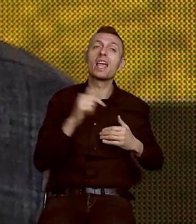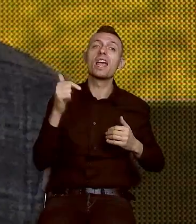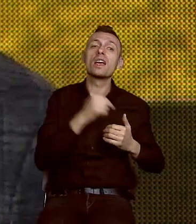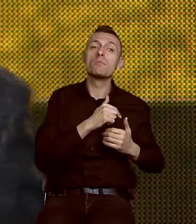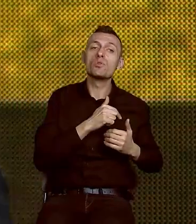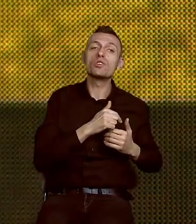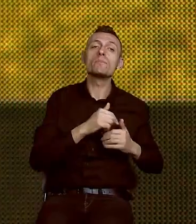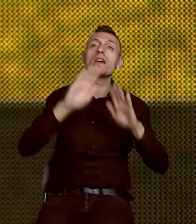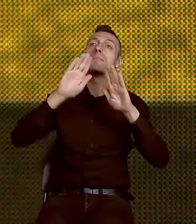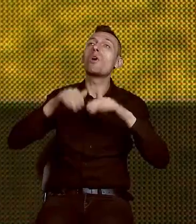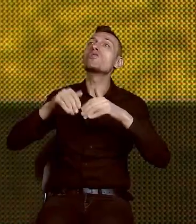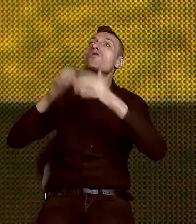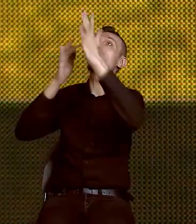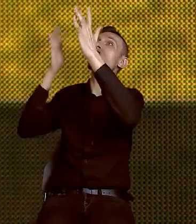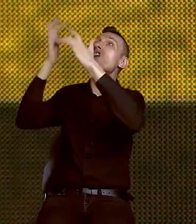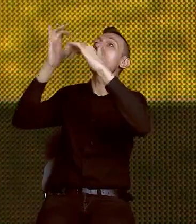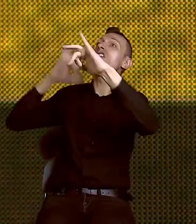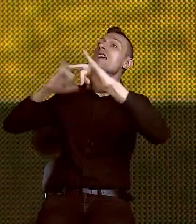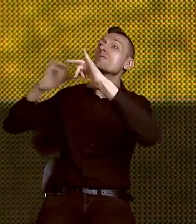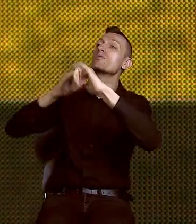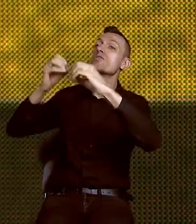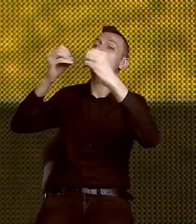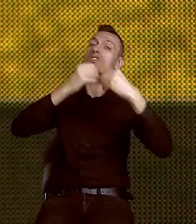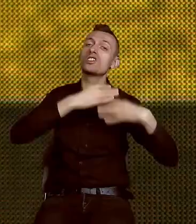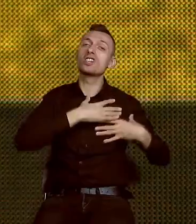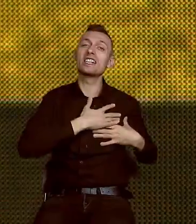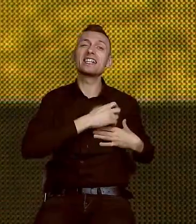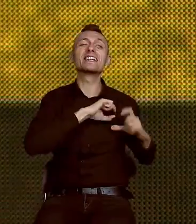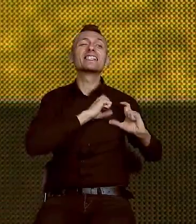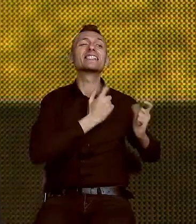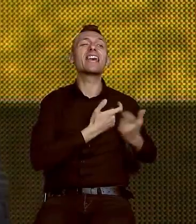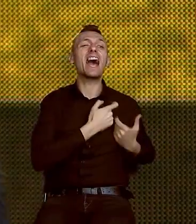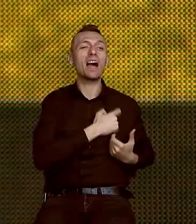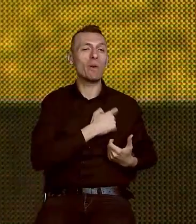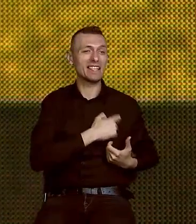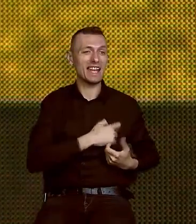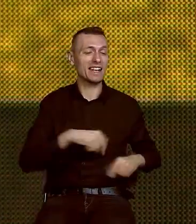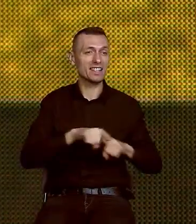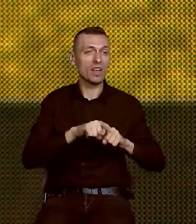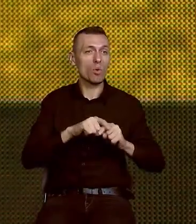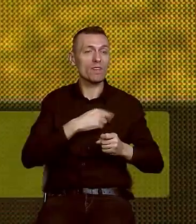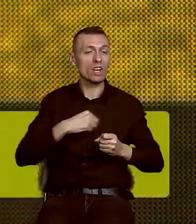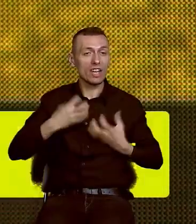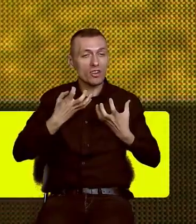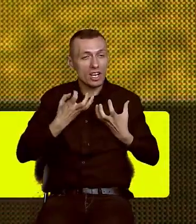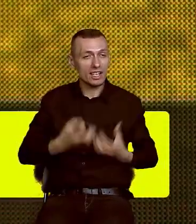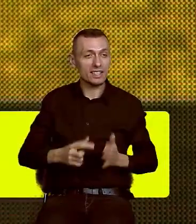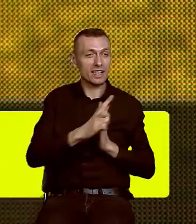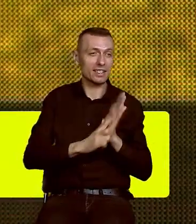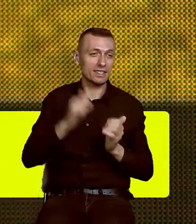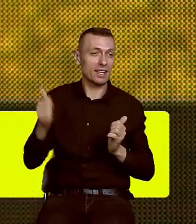obszarami naszego serca, łącznie z naszymi pragnieniami. Apostoł Paweł opisuje to tak.